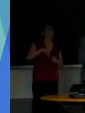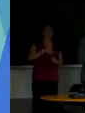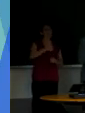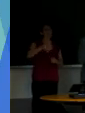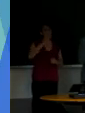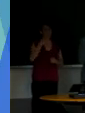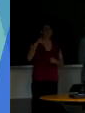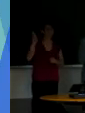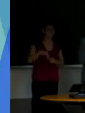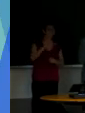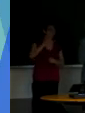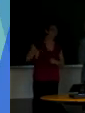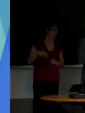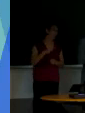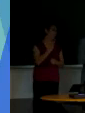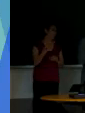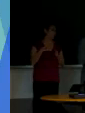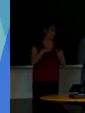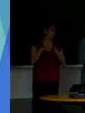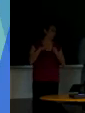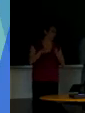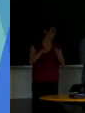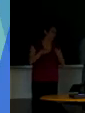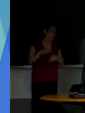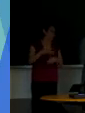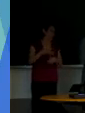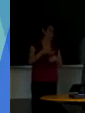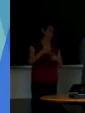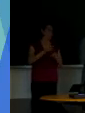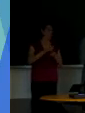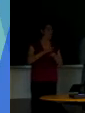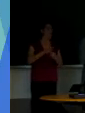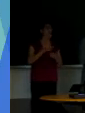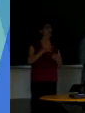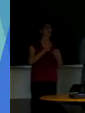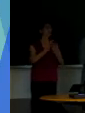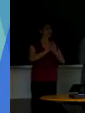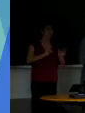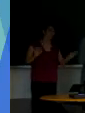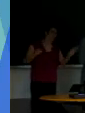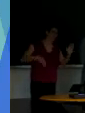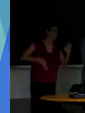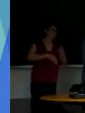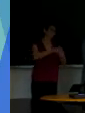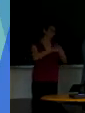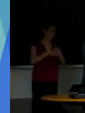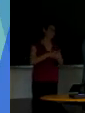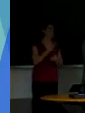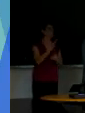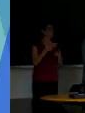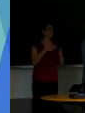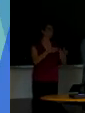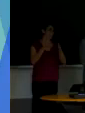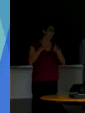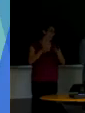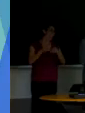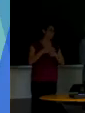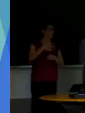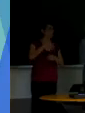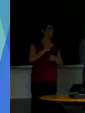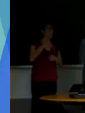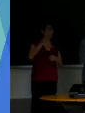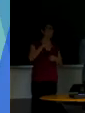non entro nei dettagli tecnici, che si chiamano minor e che prevedono, come dire, una fusione di competenze tra quelle che offriamo noi ed altri